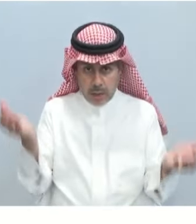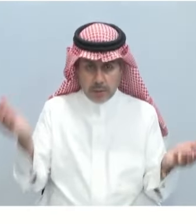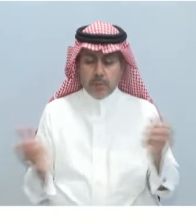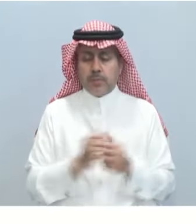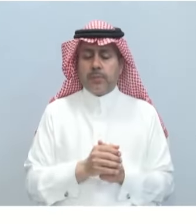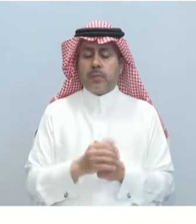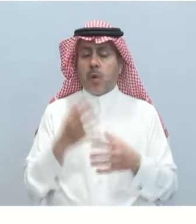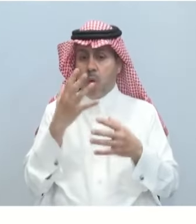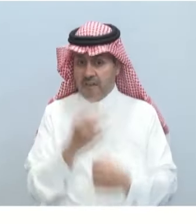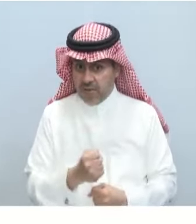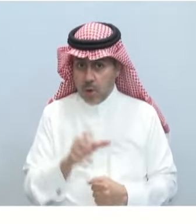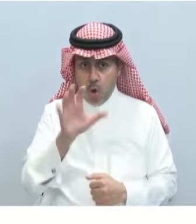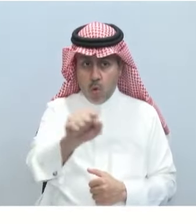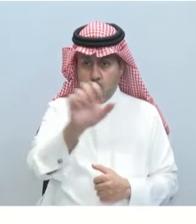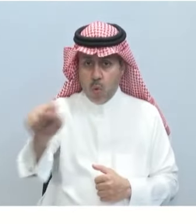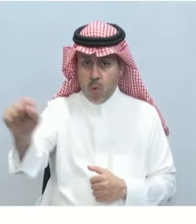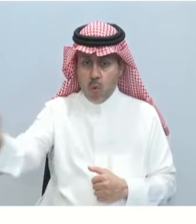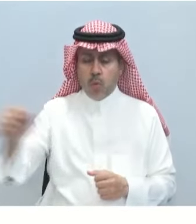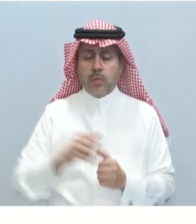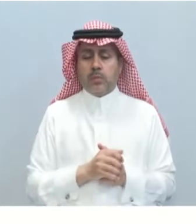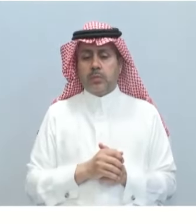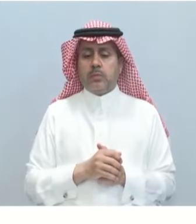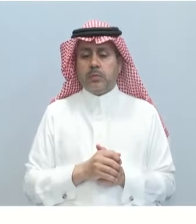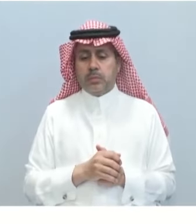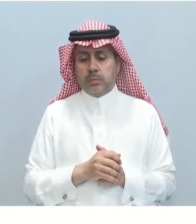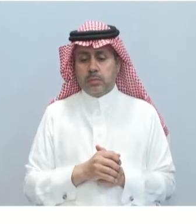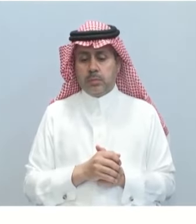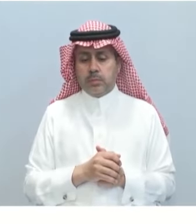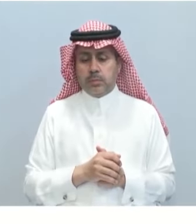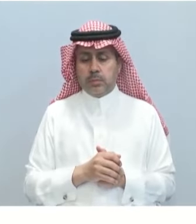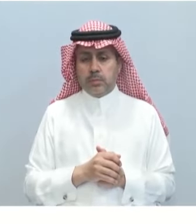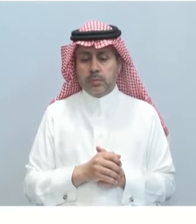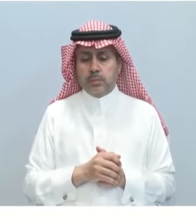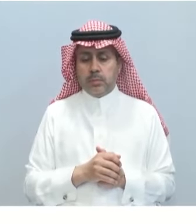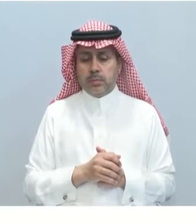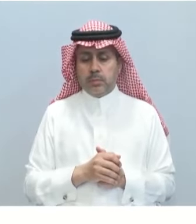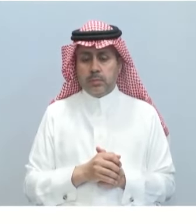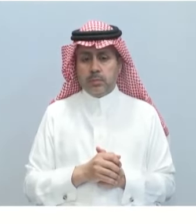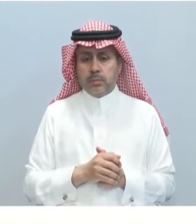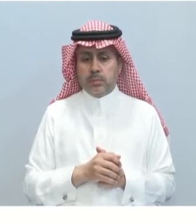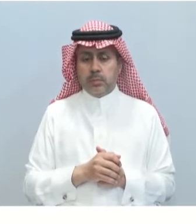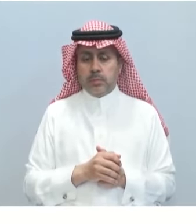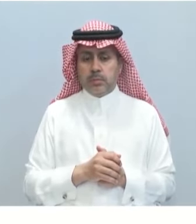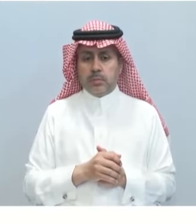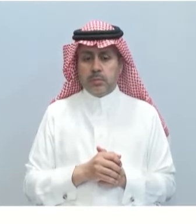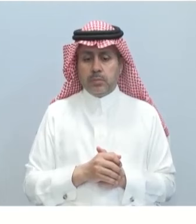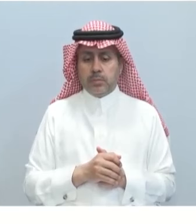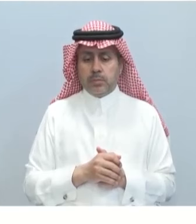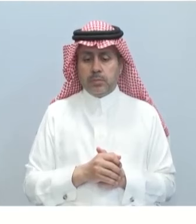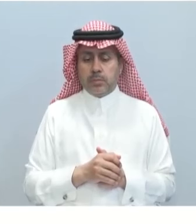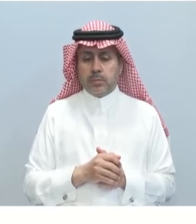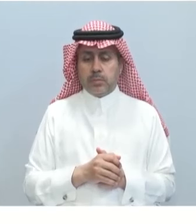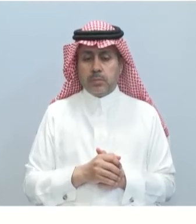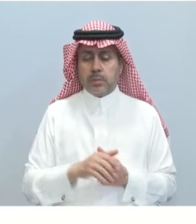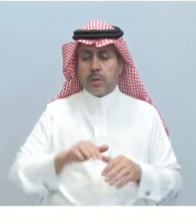ويحمي حقوق كذلك يحمي حقوق الناس فهذا مما بيناه كذلك من الاهداف من سن هذه الانظمه